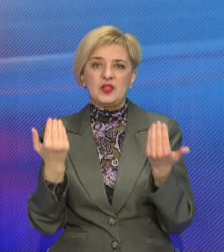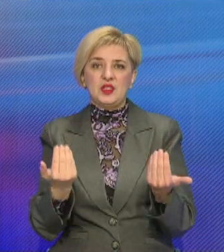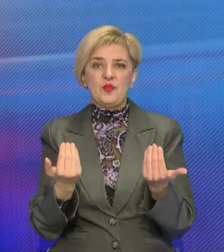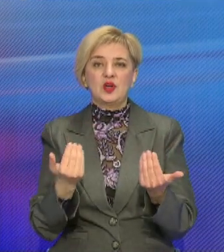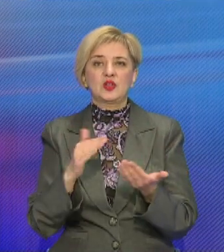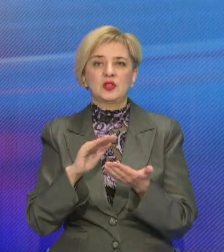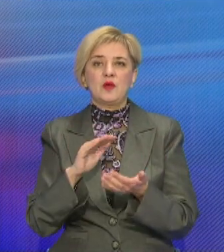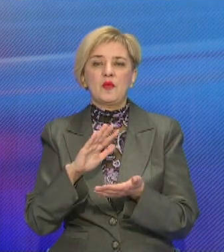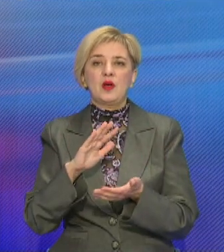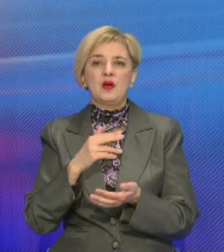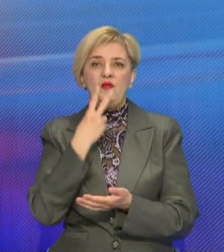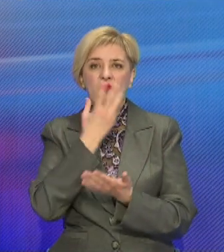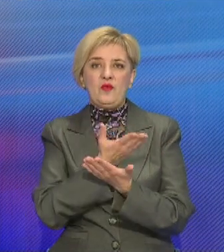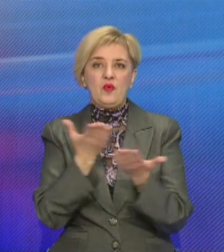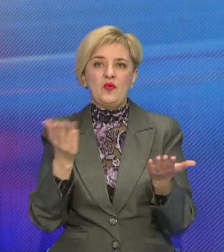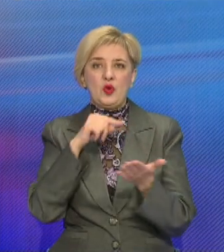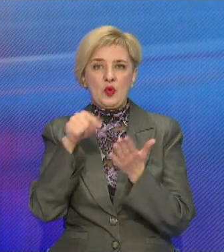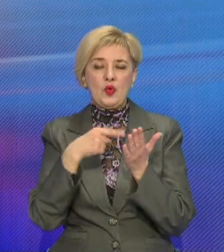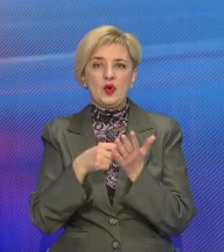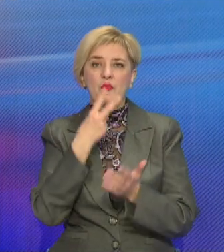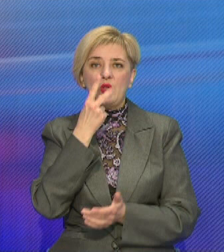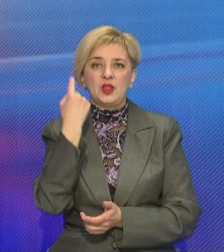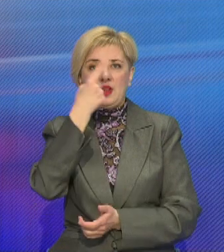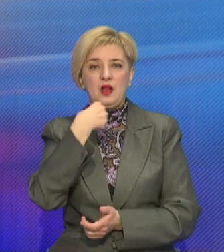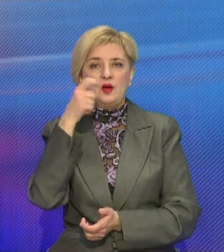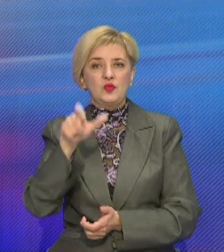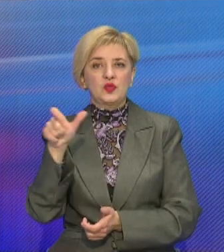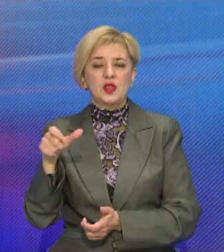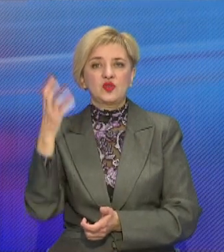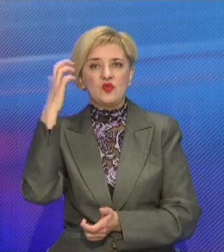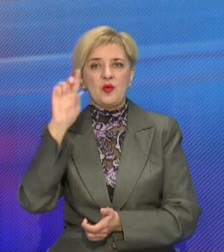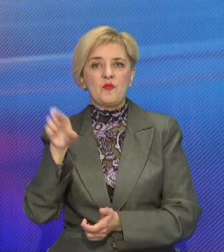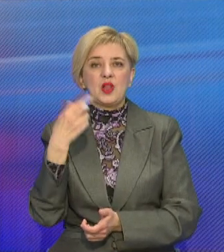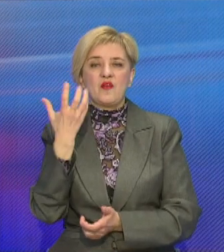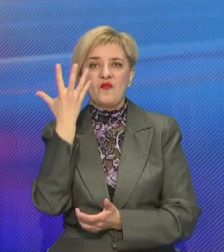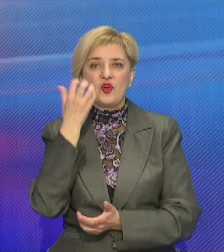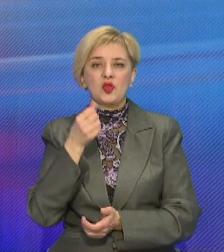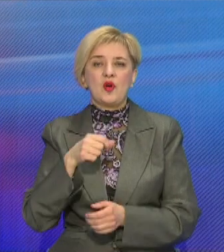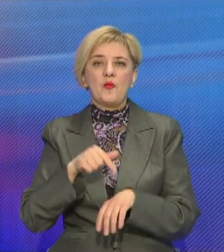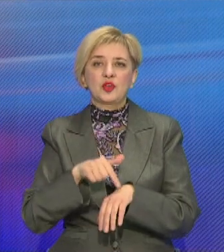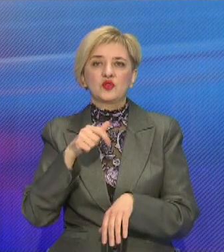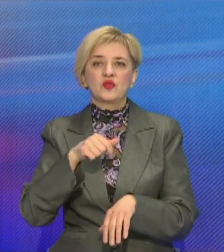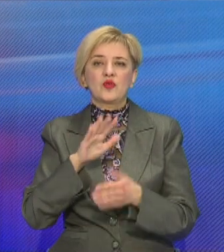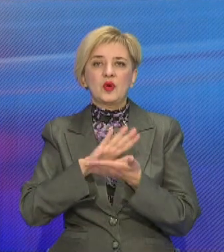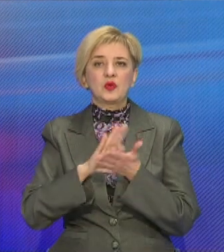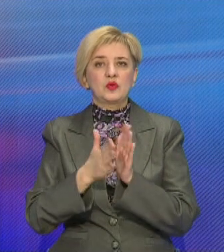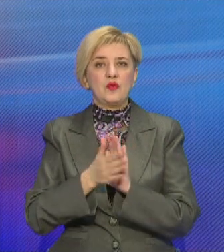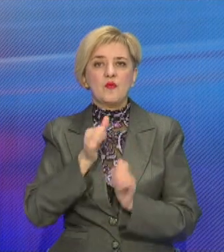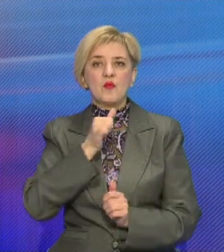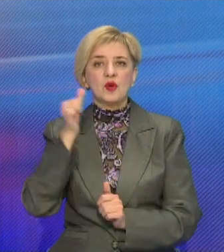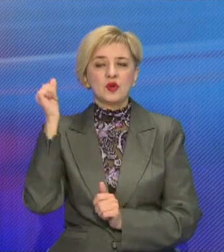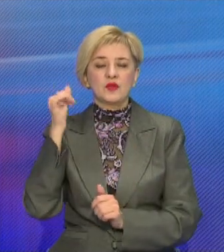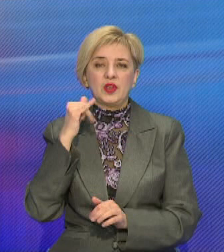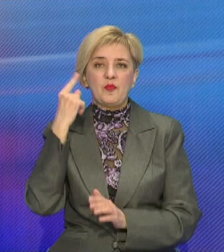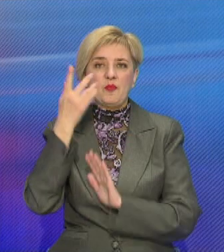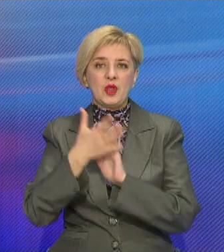села. Узирающиеся у твары людей с черно-белой фотографией просякнуться атмосферой минулого и усвядомить худкоплыны с часу.